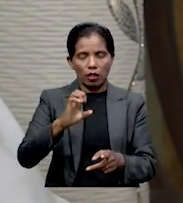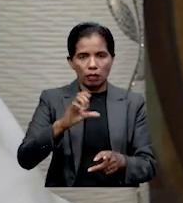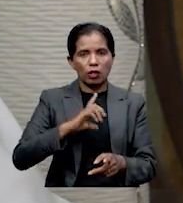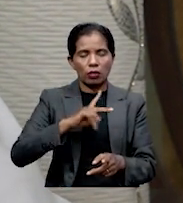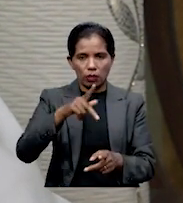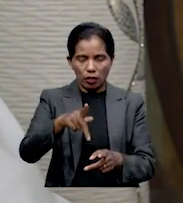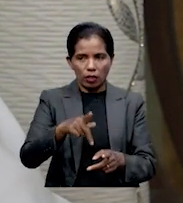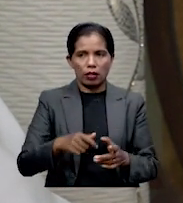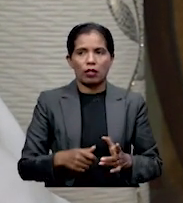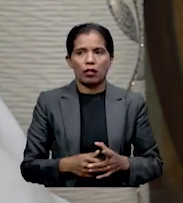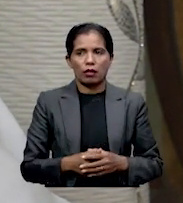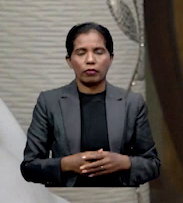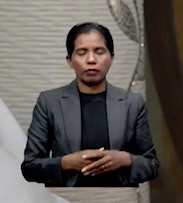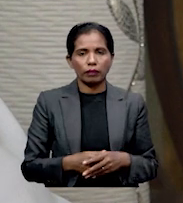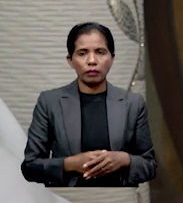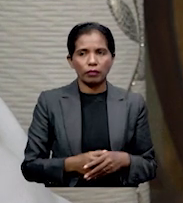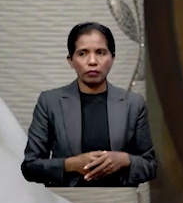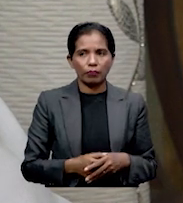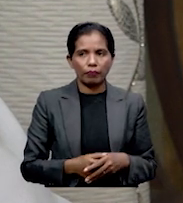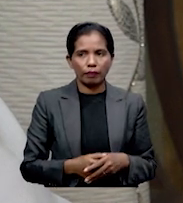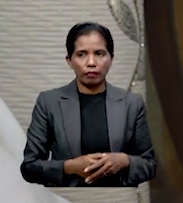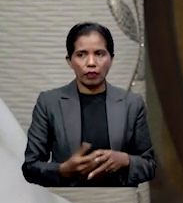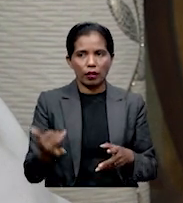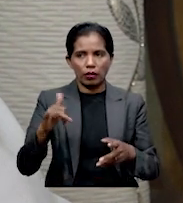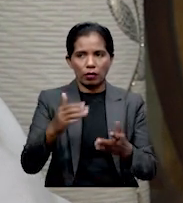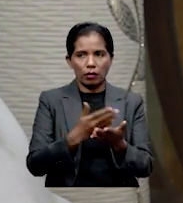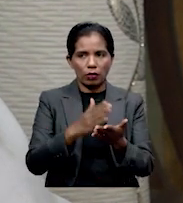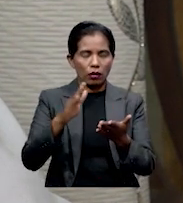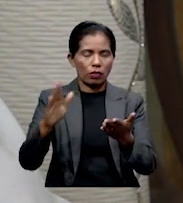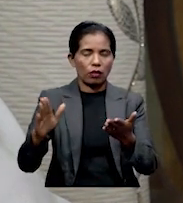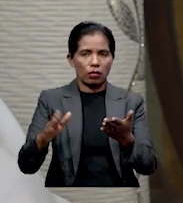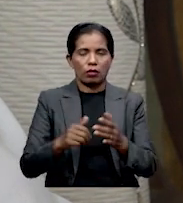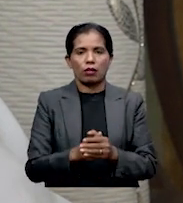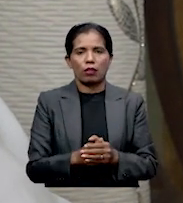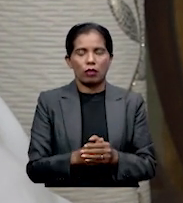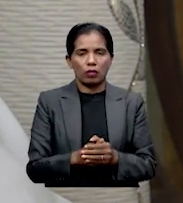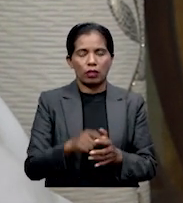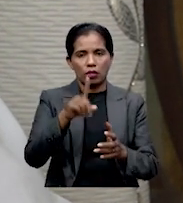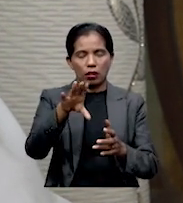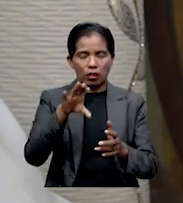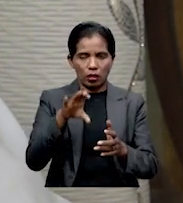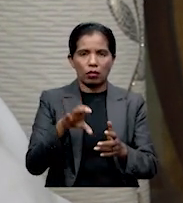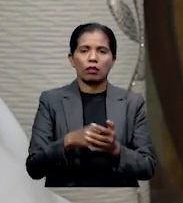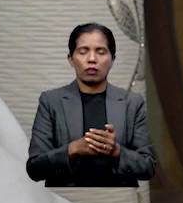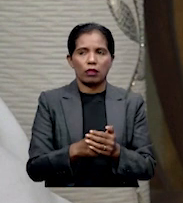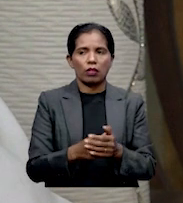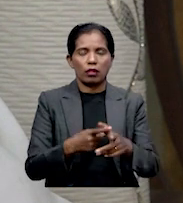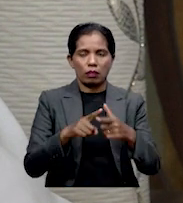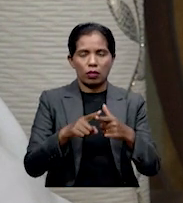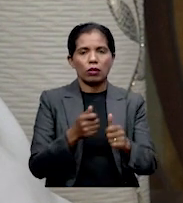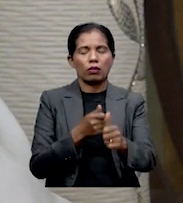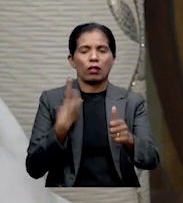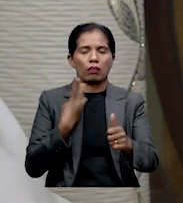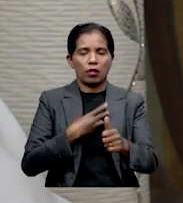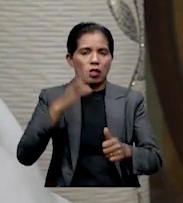RJL, RJL Brothers. Sila masuk setiap kuat di sentru yang lantas. Produksi apa fahamnya? No? Itu kami hatenya dekat